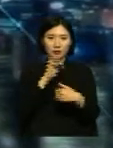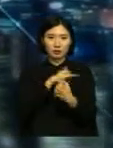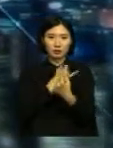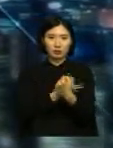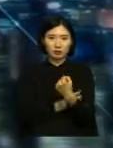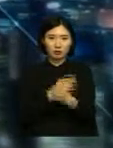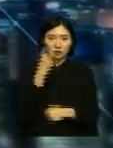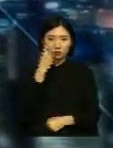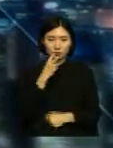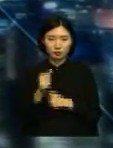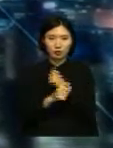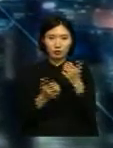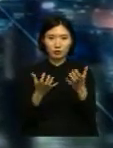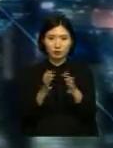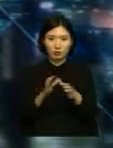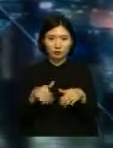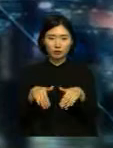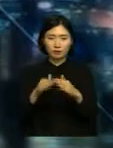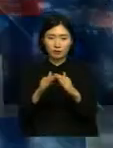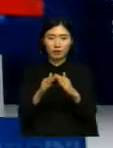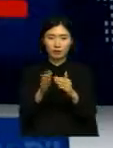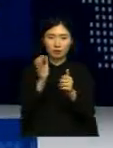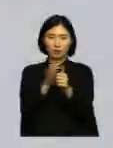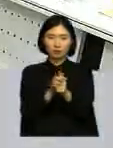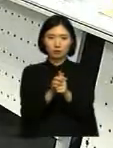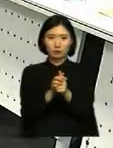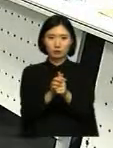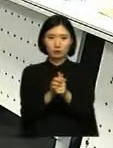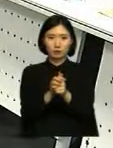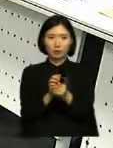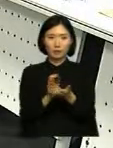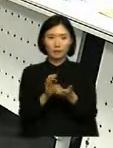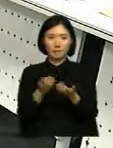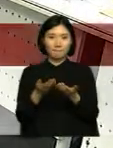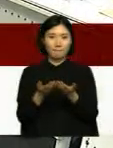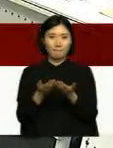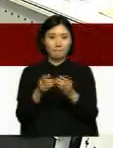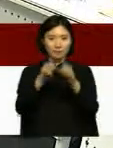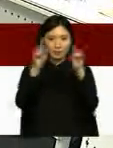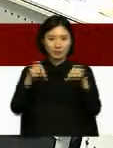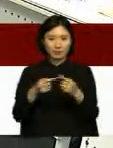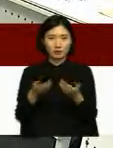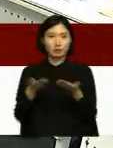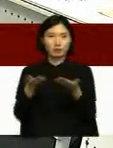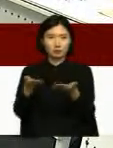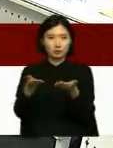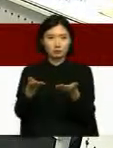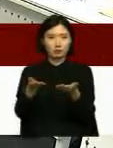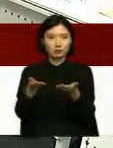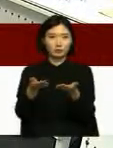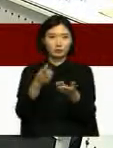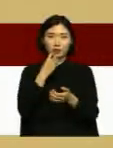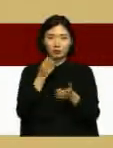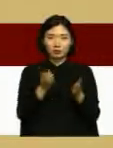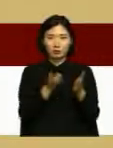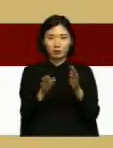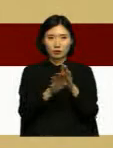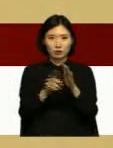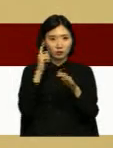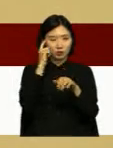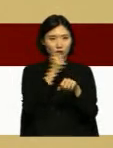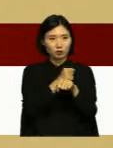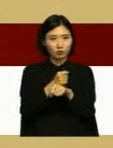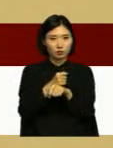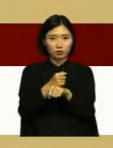새롭게 구성하고 위촉장을 전달하는 자리를 마련했습니다 5기 학생인권 심의위원 은 경기도 가정 연구소